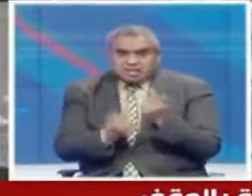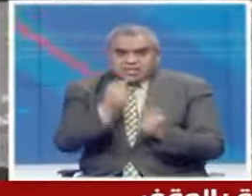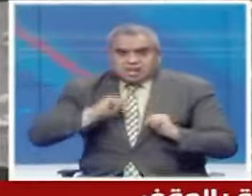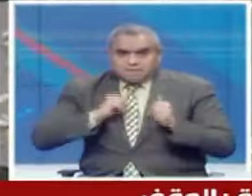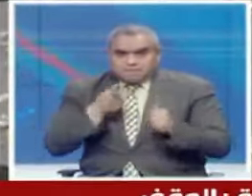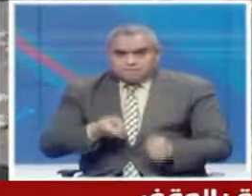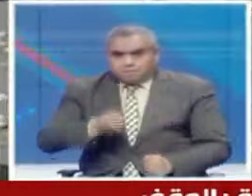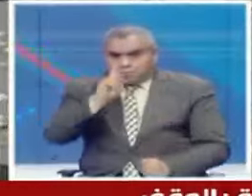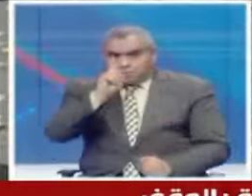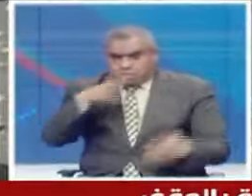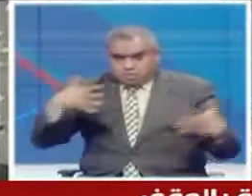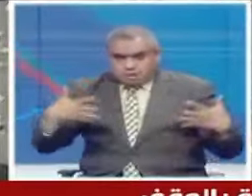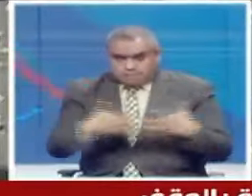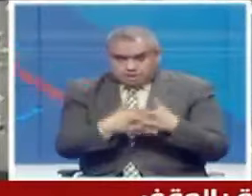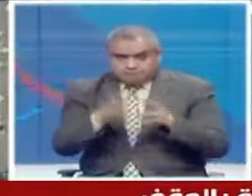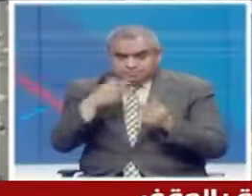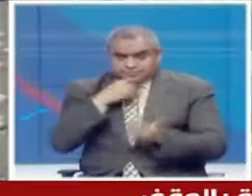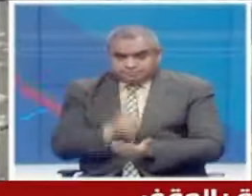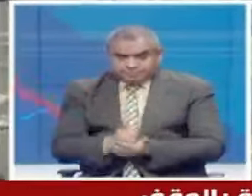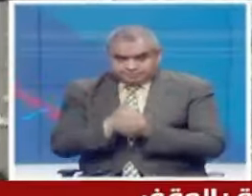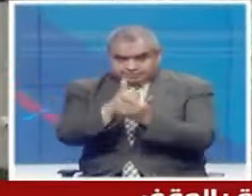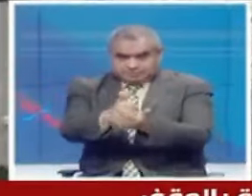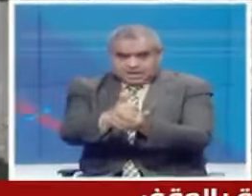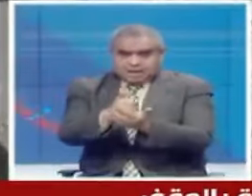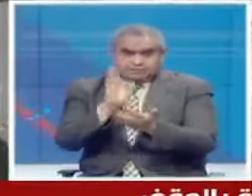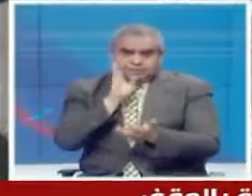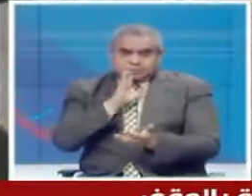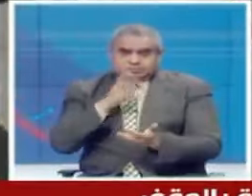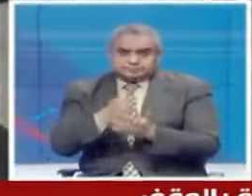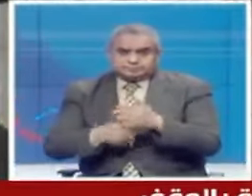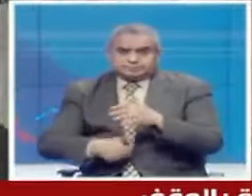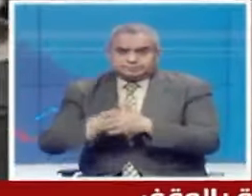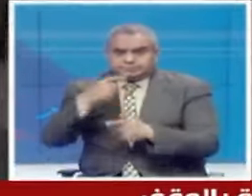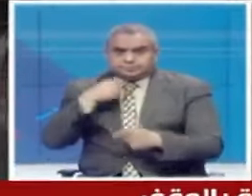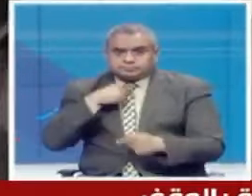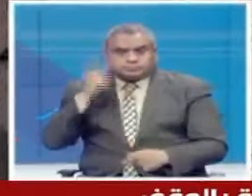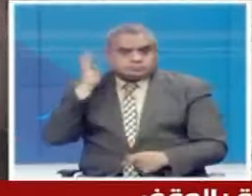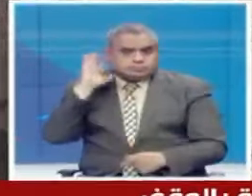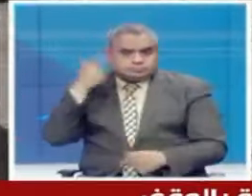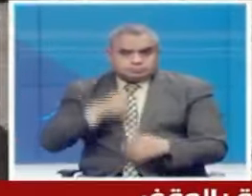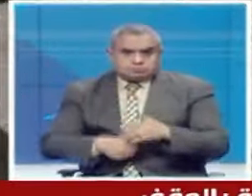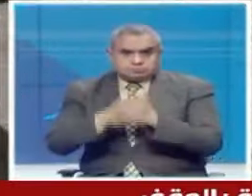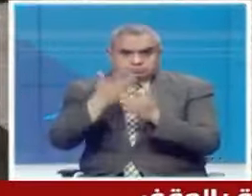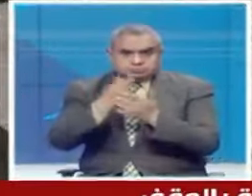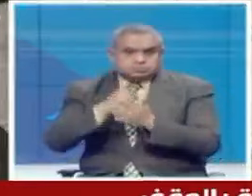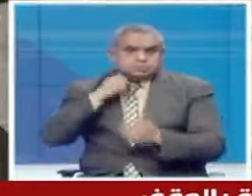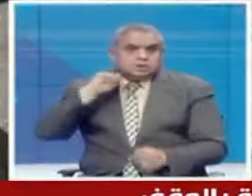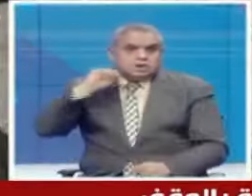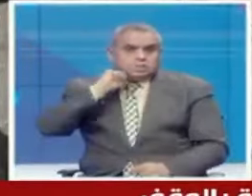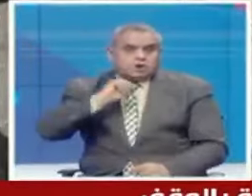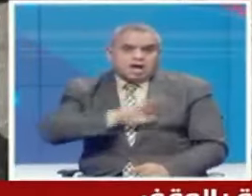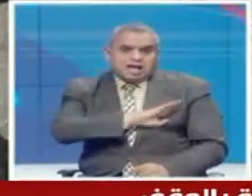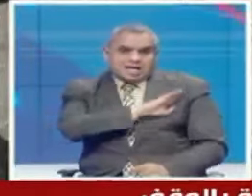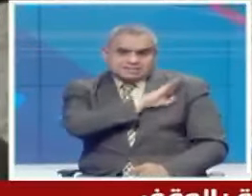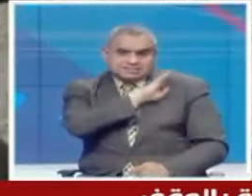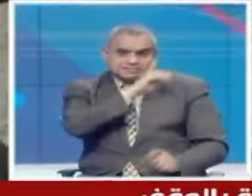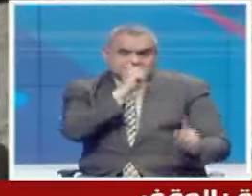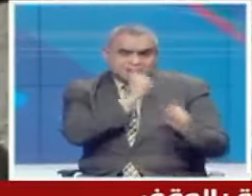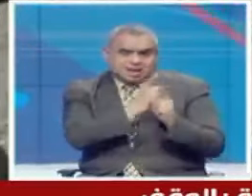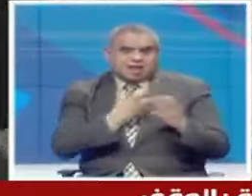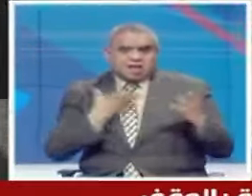المحافظه والحصول على الدعم بتاعها، وصلوا صوتهم لمعالي السيد محافظ الإسماعيلية